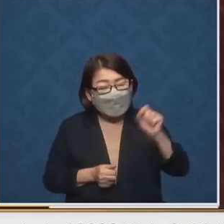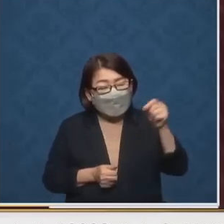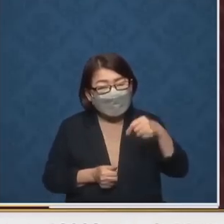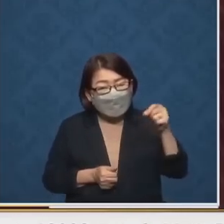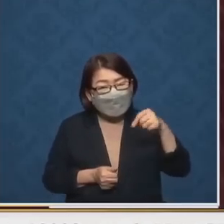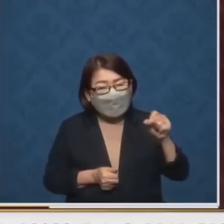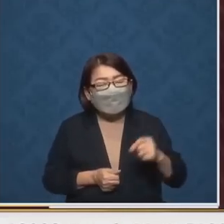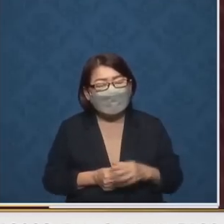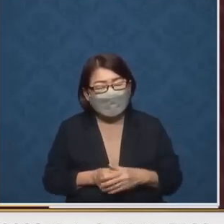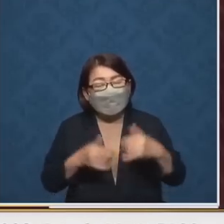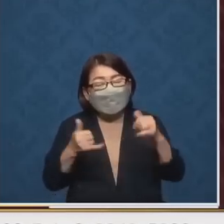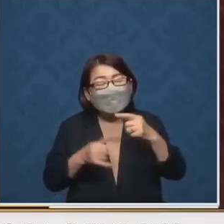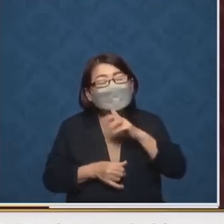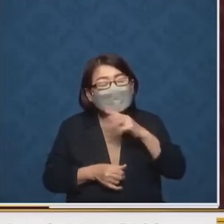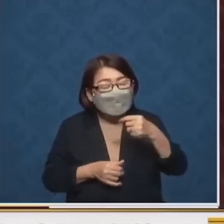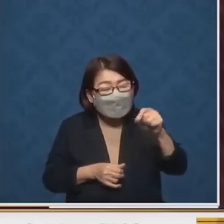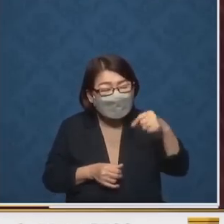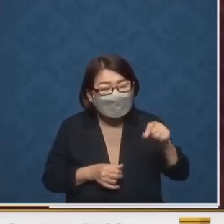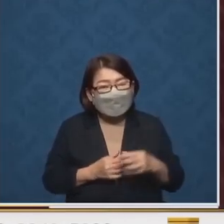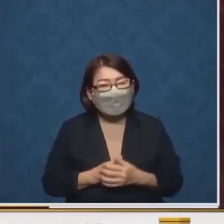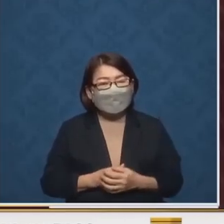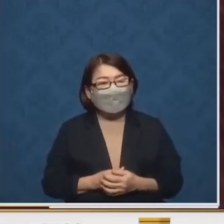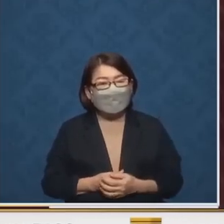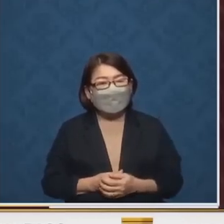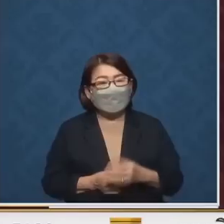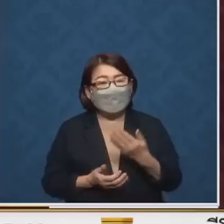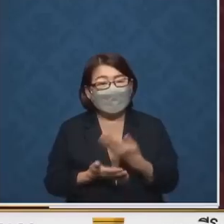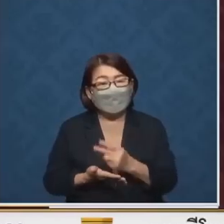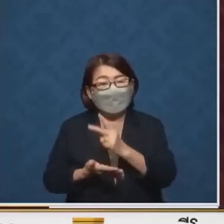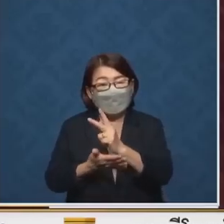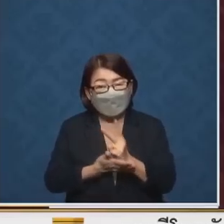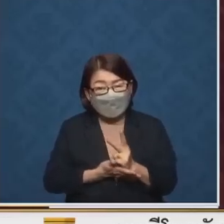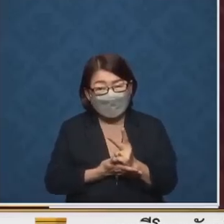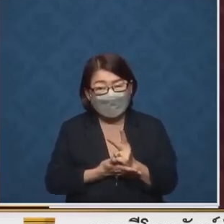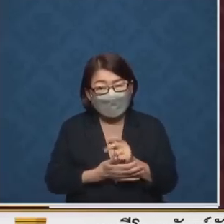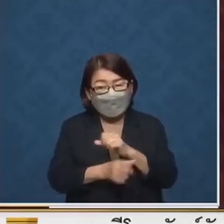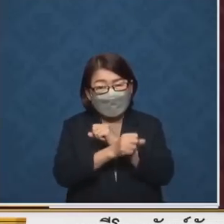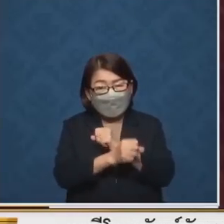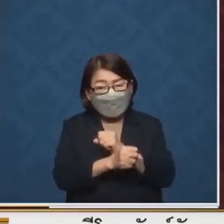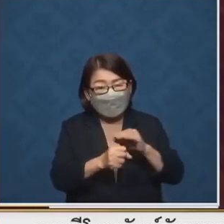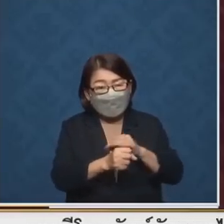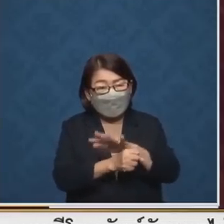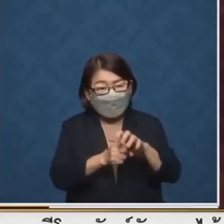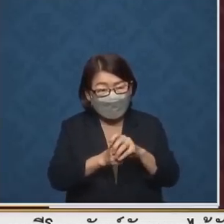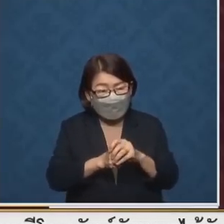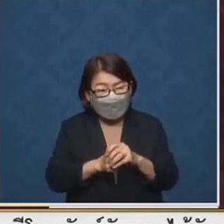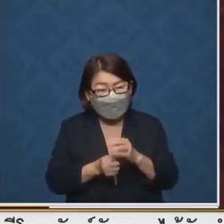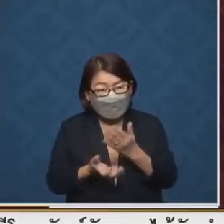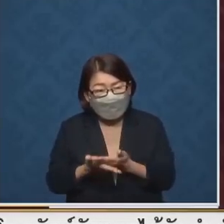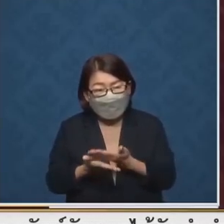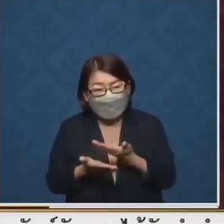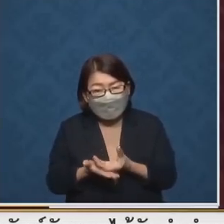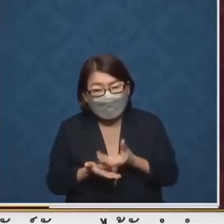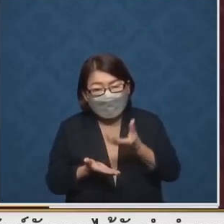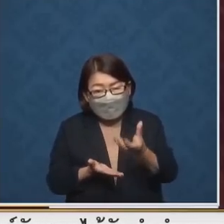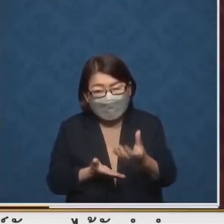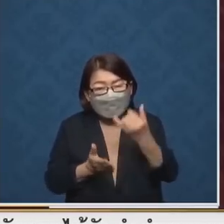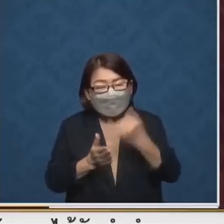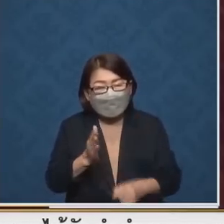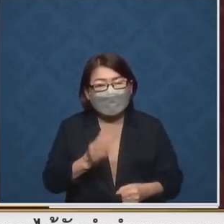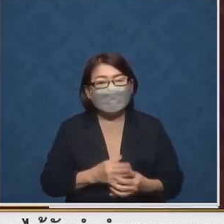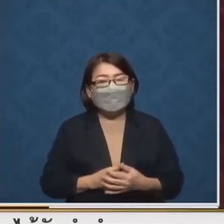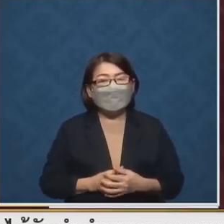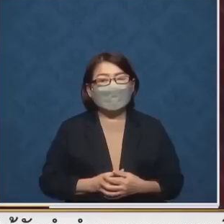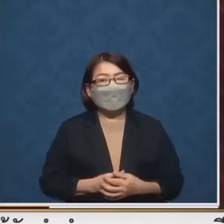าผิดตรไหนผิดตรไเงินกู้ COVID กับการจัดสารการใช้เงินก็ผิดไปดแผนต่อไปคร